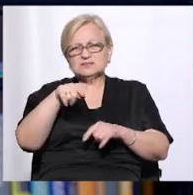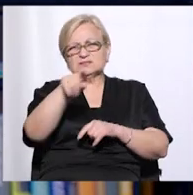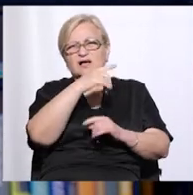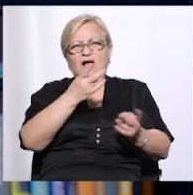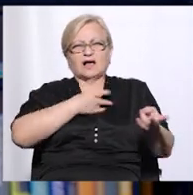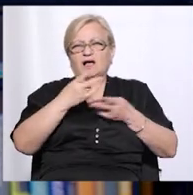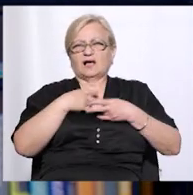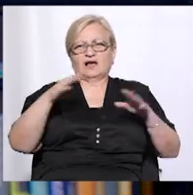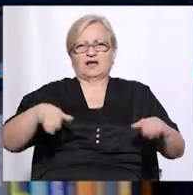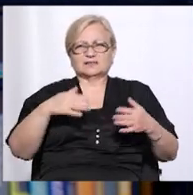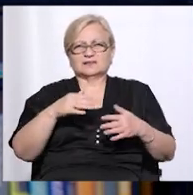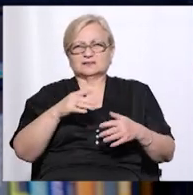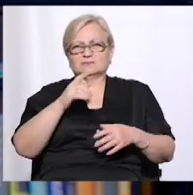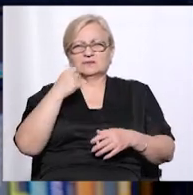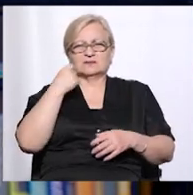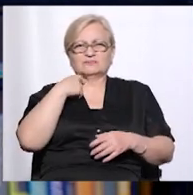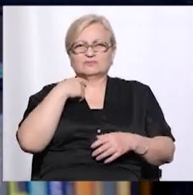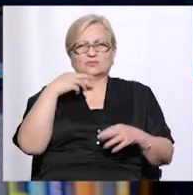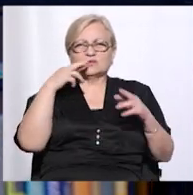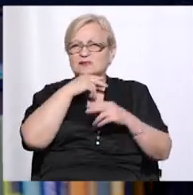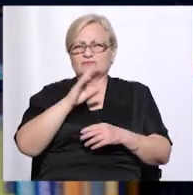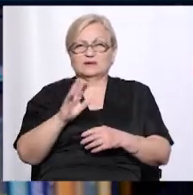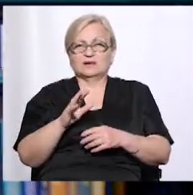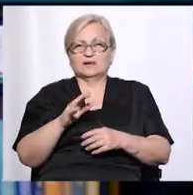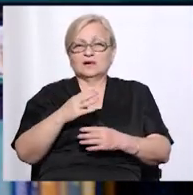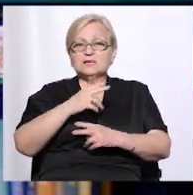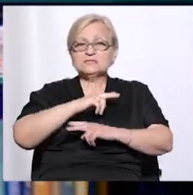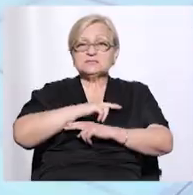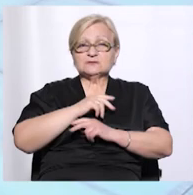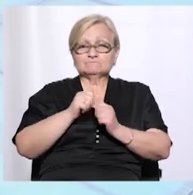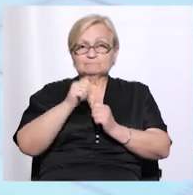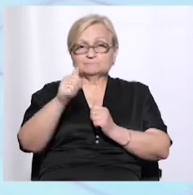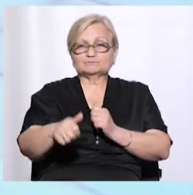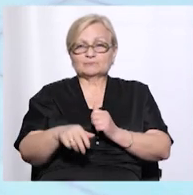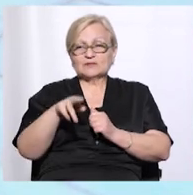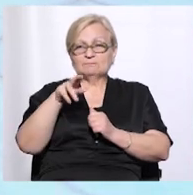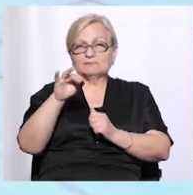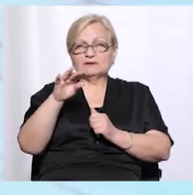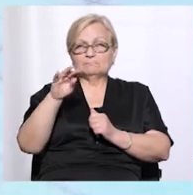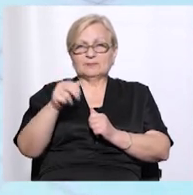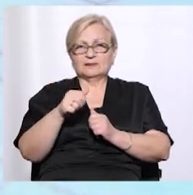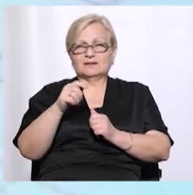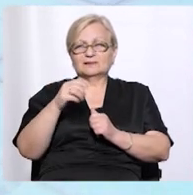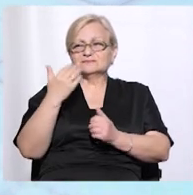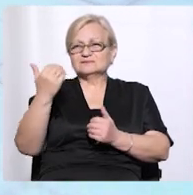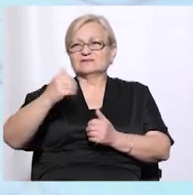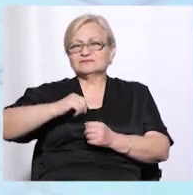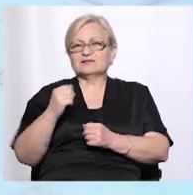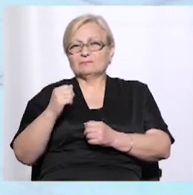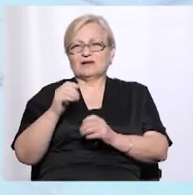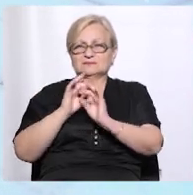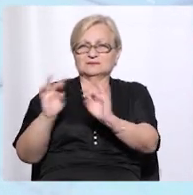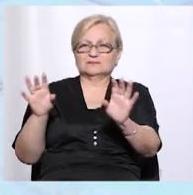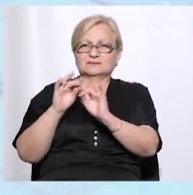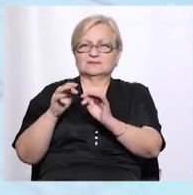იქ მოწამლული ღვინო არ იქნება. სხვათა შორის სიკვდილის წინაც, ხო, პიპას აბარებს თავის აღსარებას